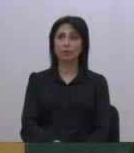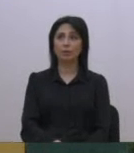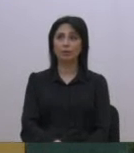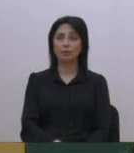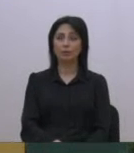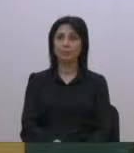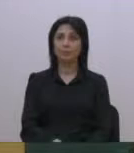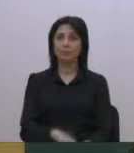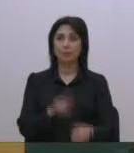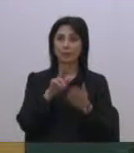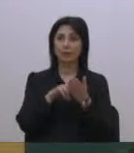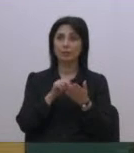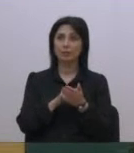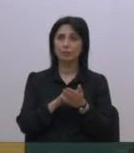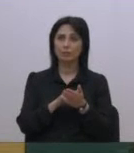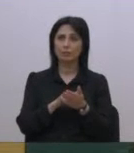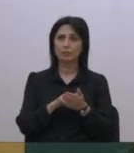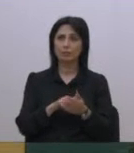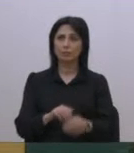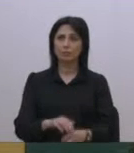ეხლა მოდი შევხედე.